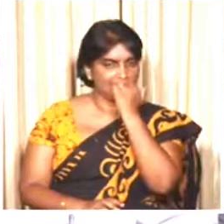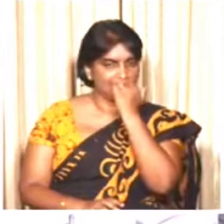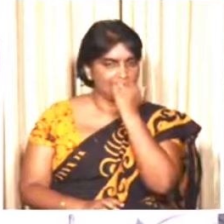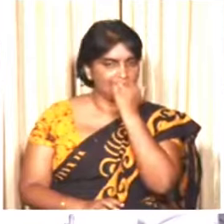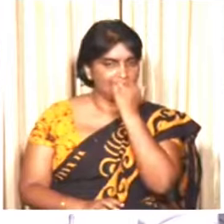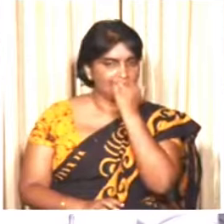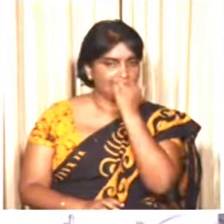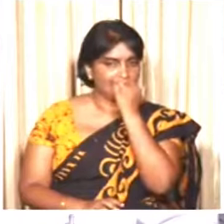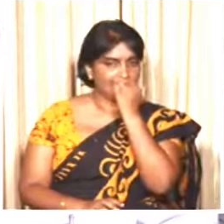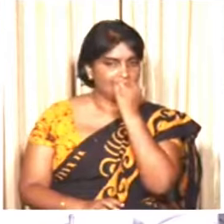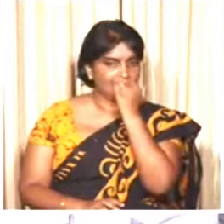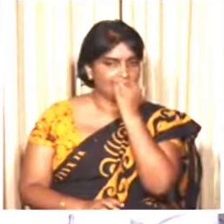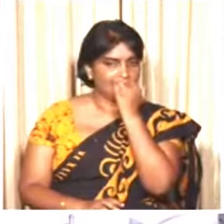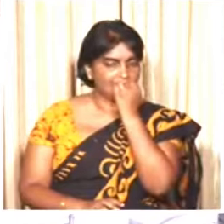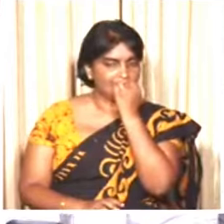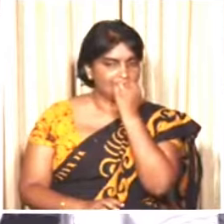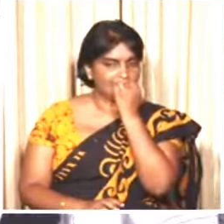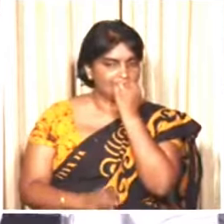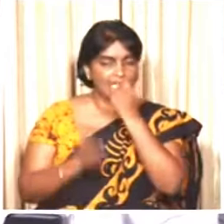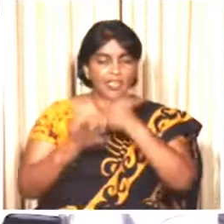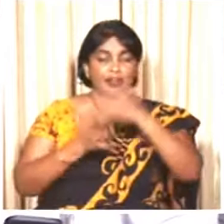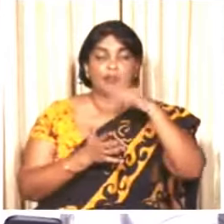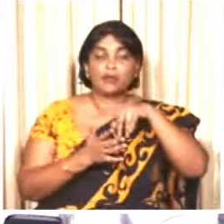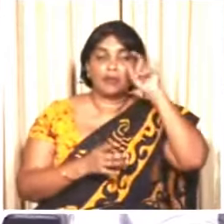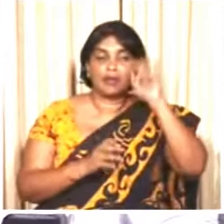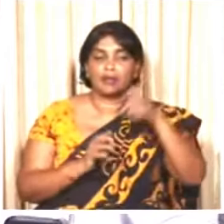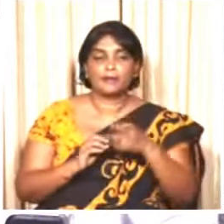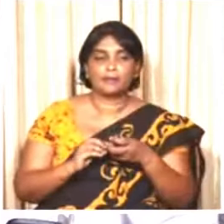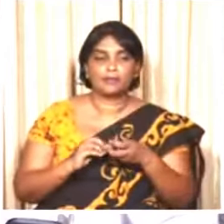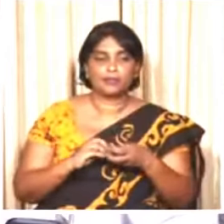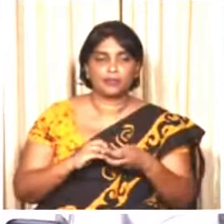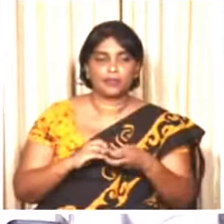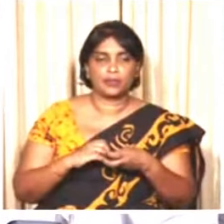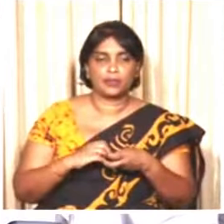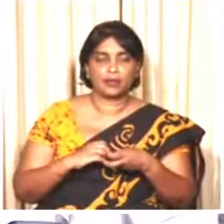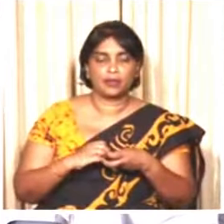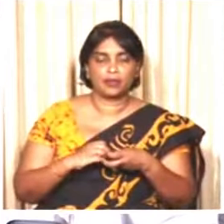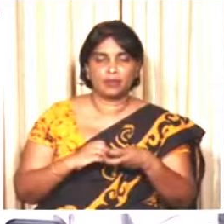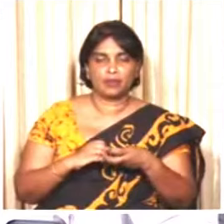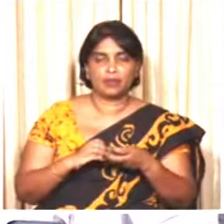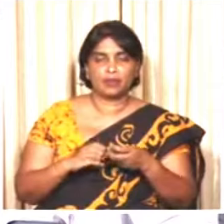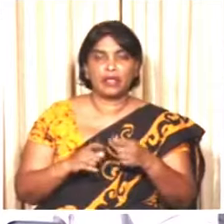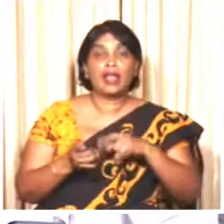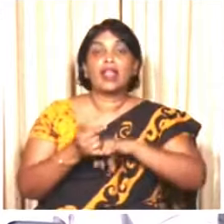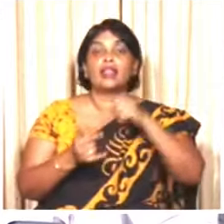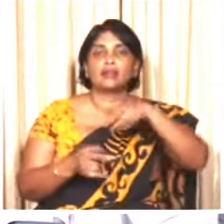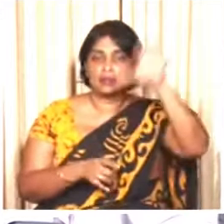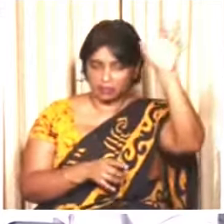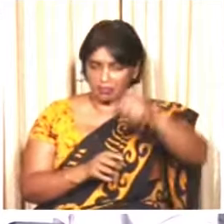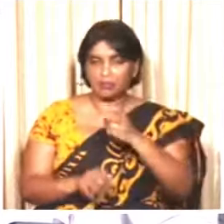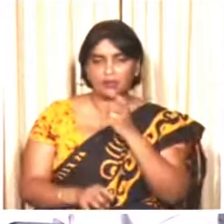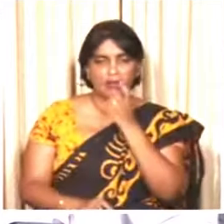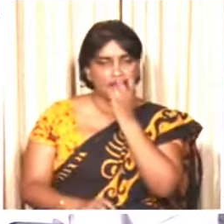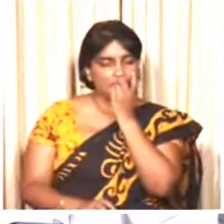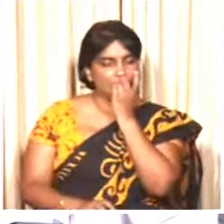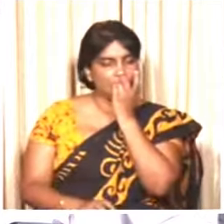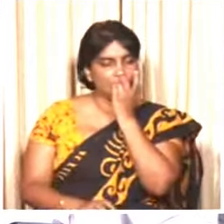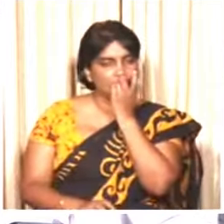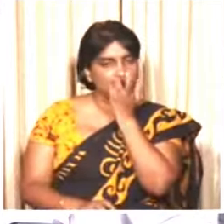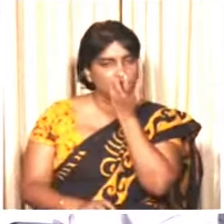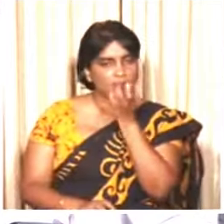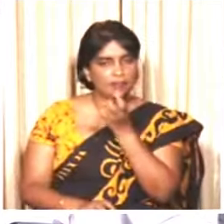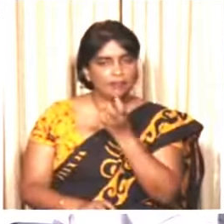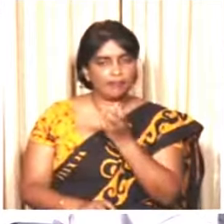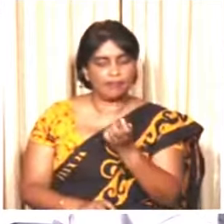ජීසරේ එතුමාගේ කතාවේ ඔබතුමා බලන්න හැසඩ් එක ගෙන්නලා. ගෙන්නන්න හැසඩ් එක මේ අපේ බහල් එකක් දුමිය. ගියසරේ මෙතුමාගේ කතාව